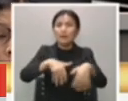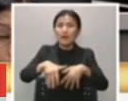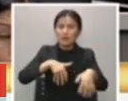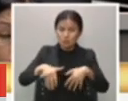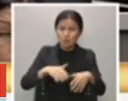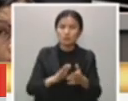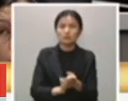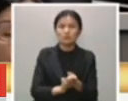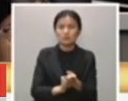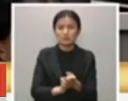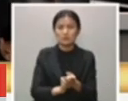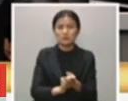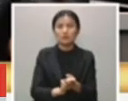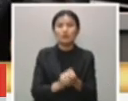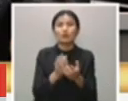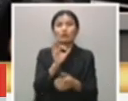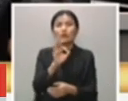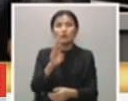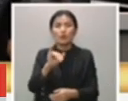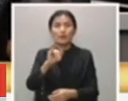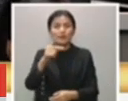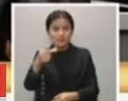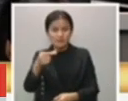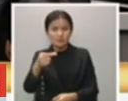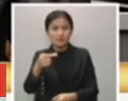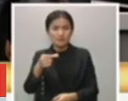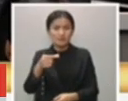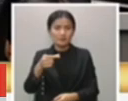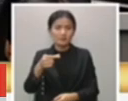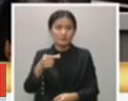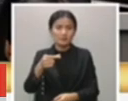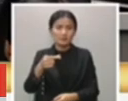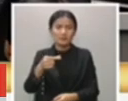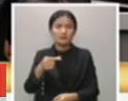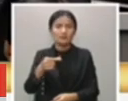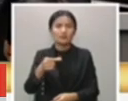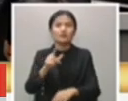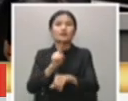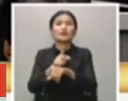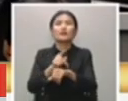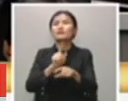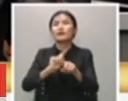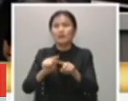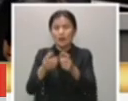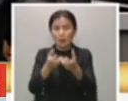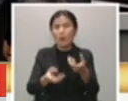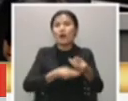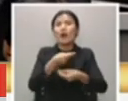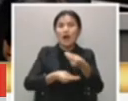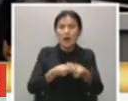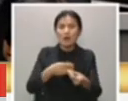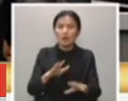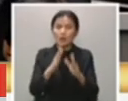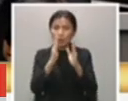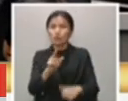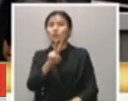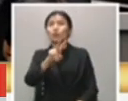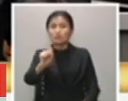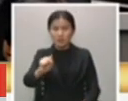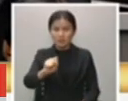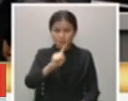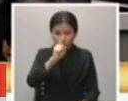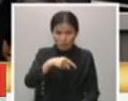ธุรกิจผ่านทาง Facebook Instagram ต่างๆเนี่ยประมาณ 200,000 รายให้เข้าสู่ระบบภา